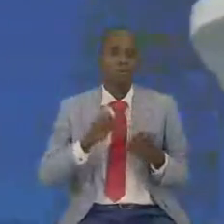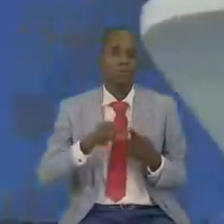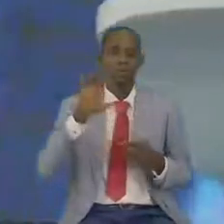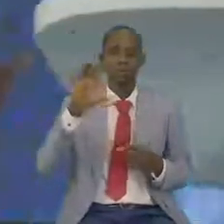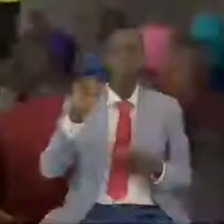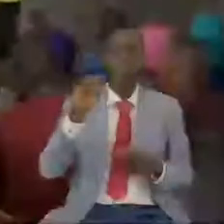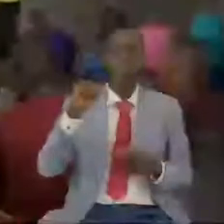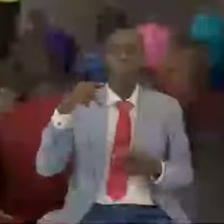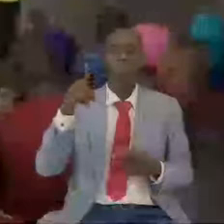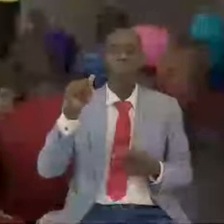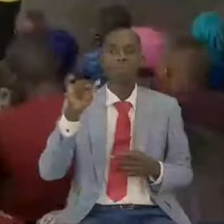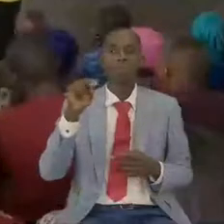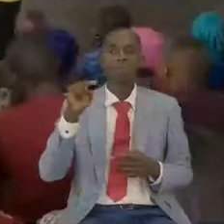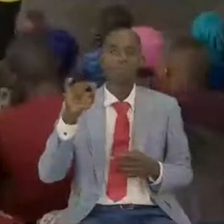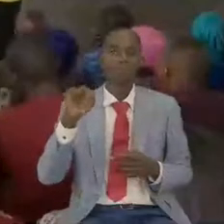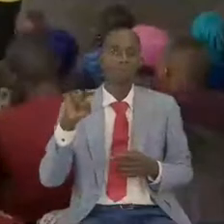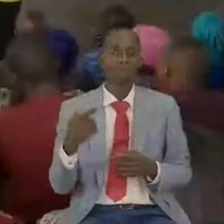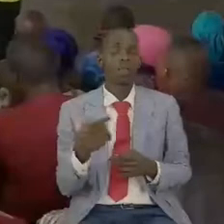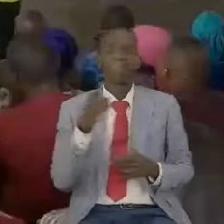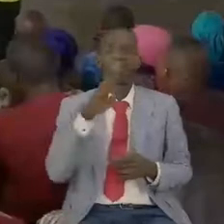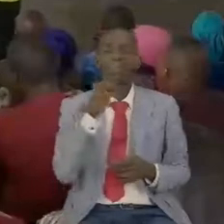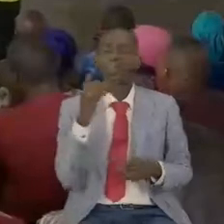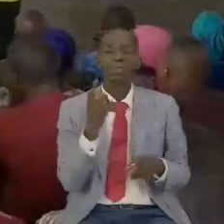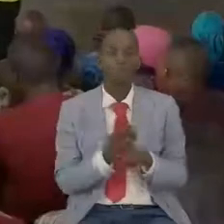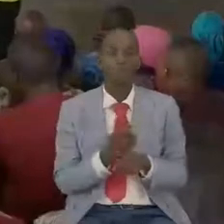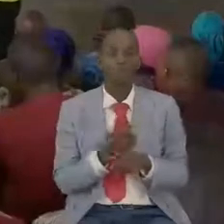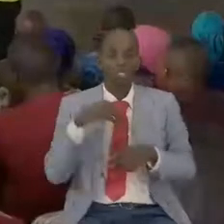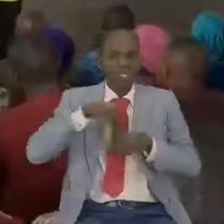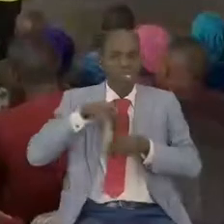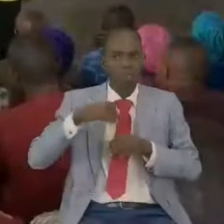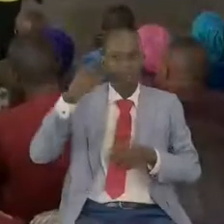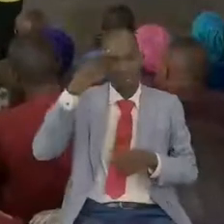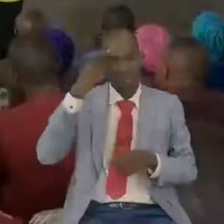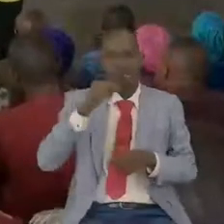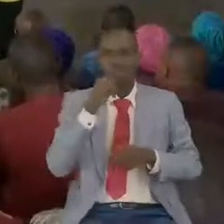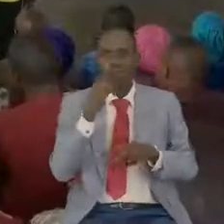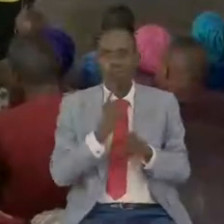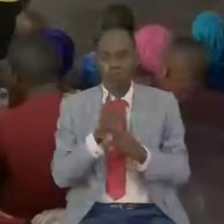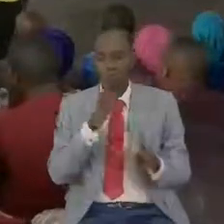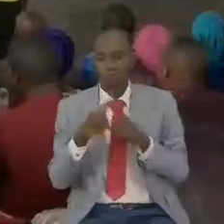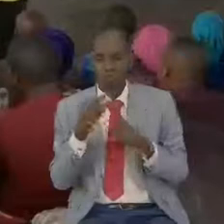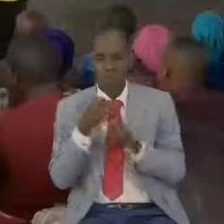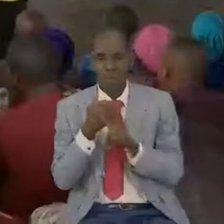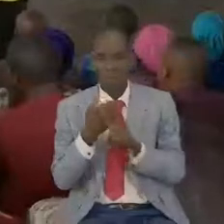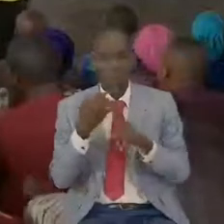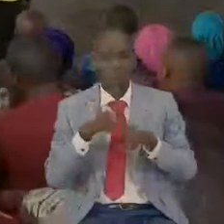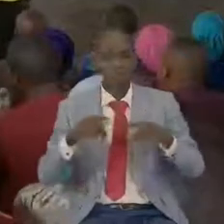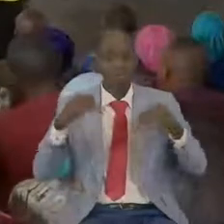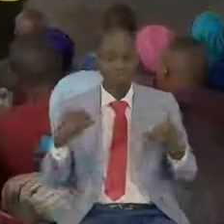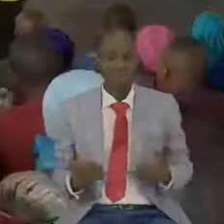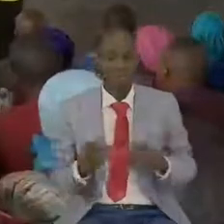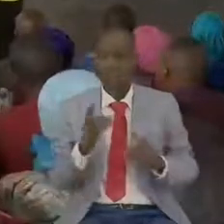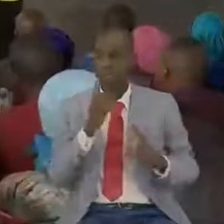pas seulement que nous murmurons dans notre esprit, nous ronronnons. Mais maintenant,